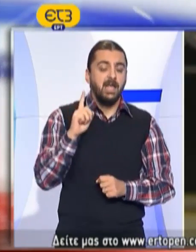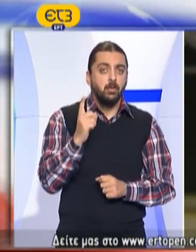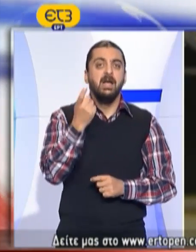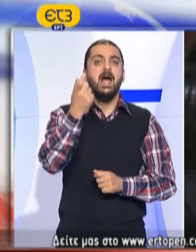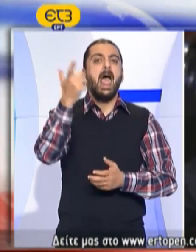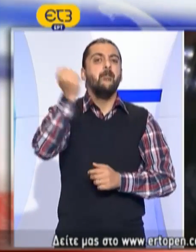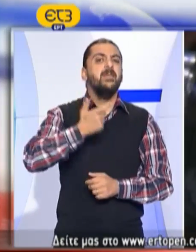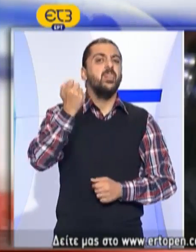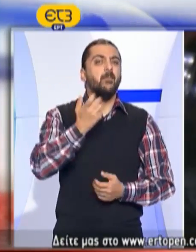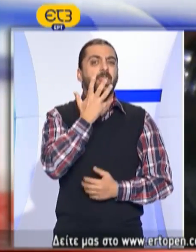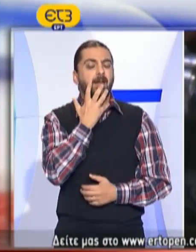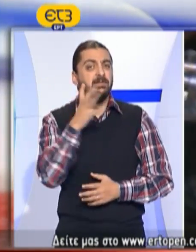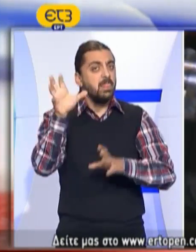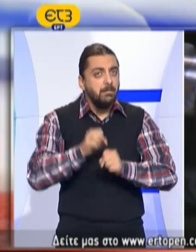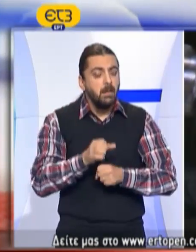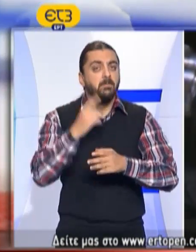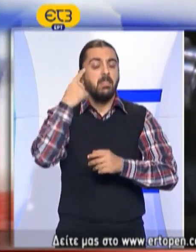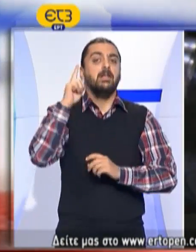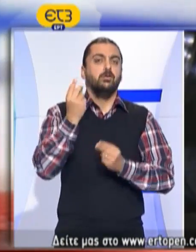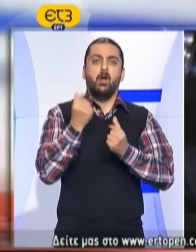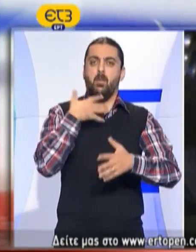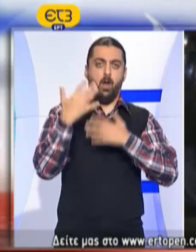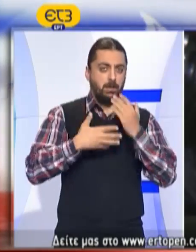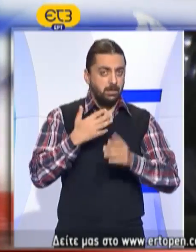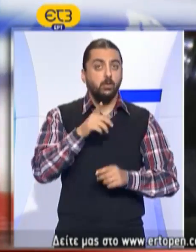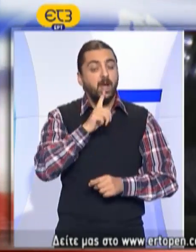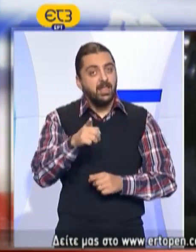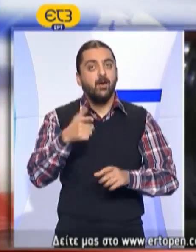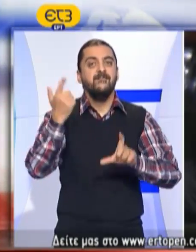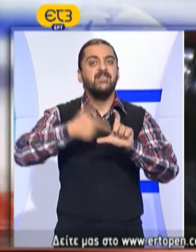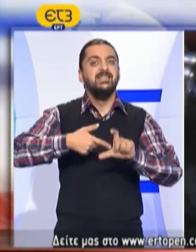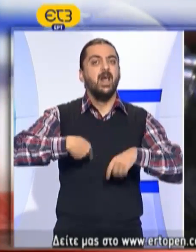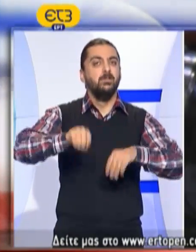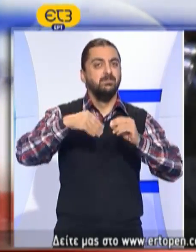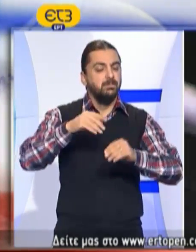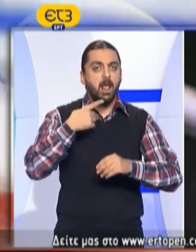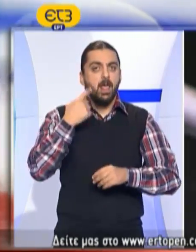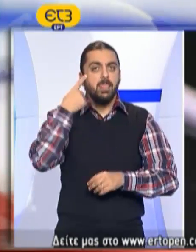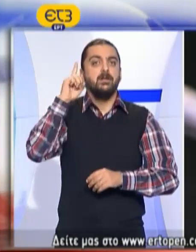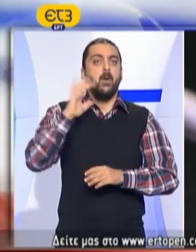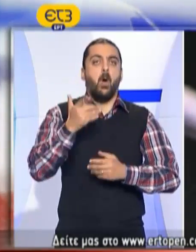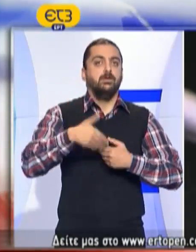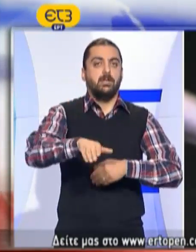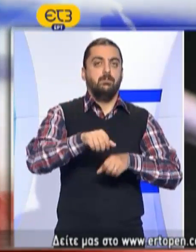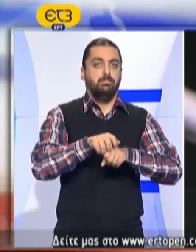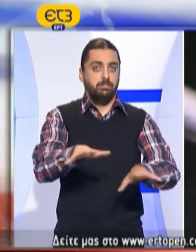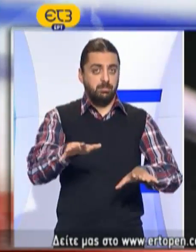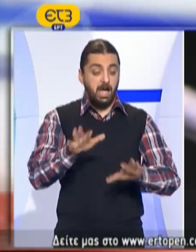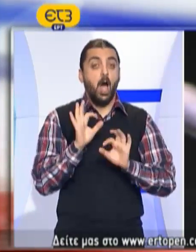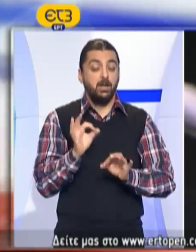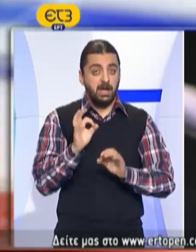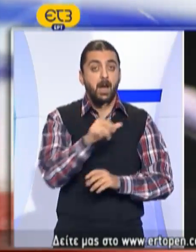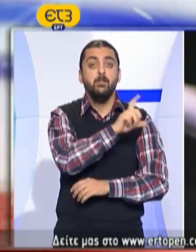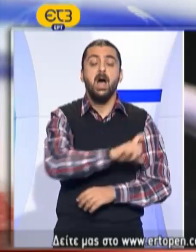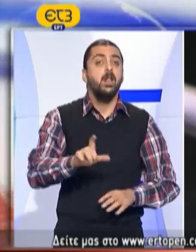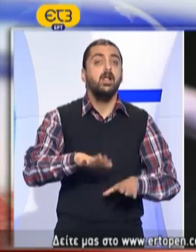Οι βενζινοπόλεις δεν γνωρίζουν με ποιον τρόπο θα διακινηθεί το πετρέλαιο θέρμανσης, σημειώνει η Ομοσπονδία. Θυμίζεται ότι η περίοδος θέρμανσης ξεκινά, όπως είπαμε,